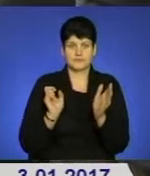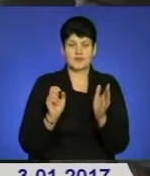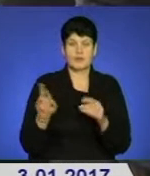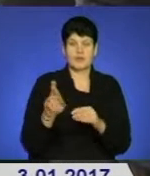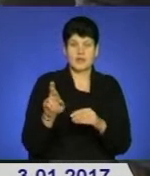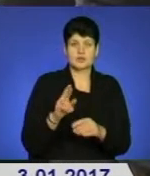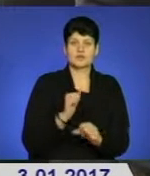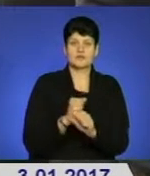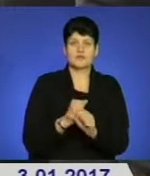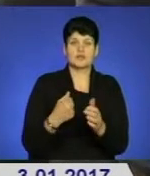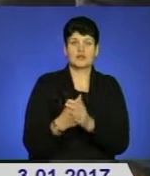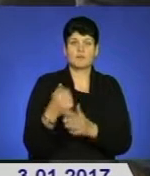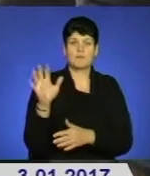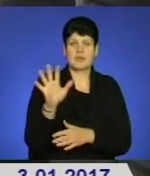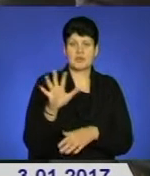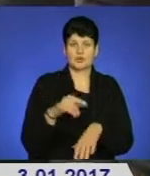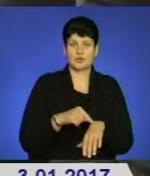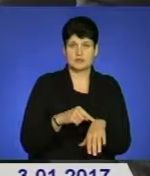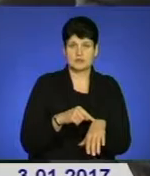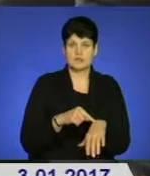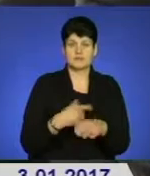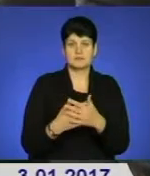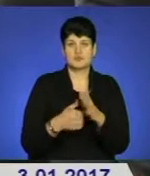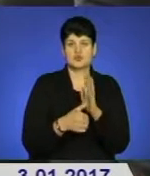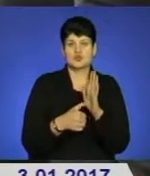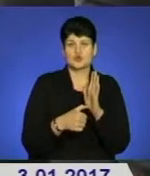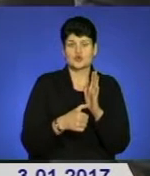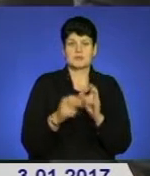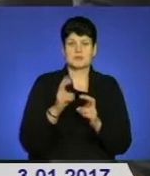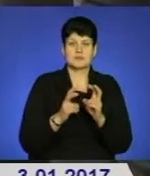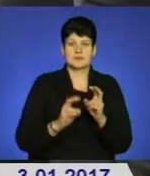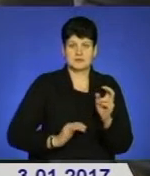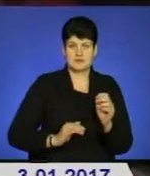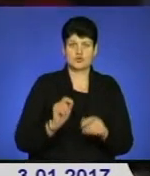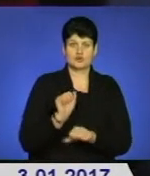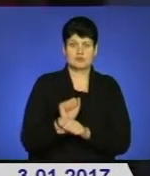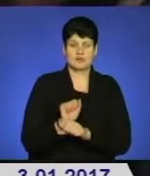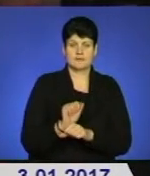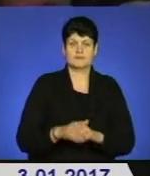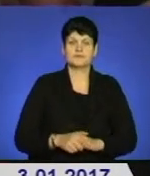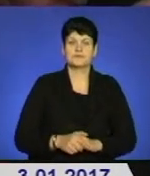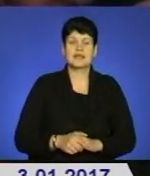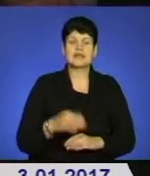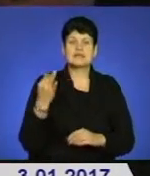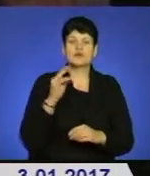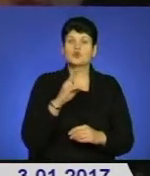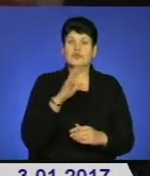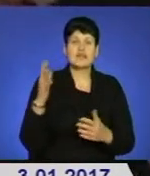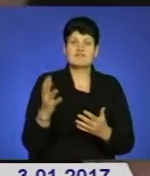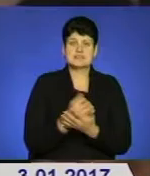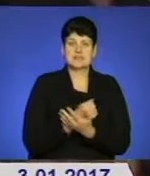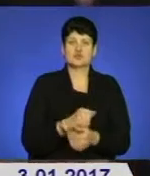п'ятницю працювали до 5-ї години, понад 600 підприємців припинили підприємницьку діяльність. Цікаво, що ті, хто не встиг